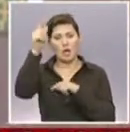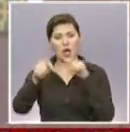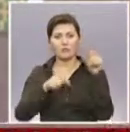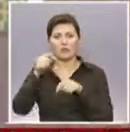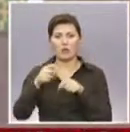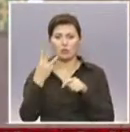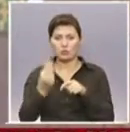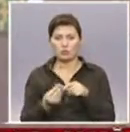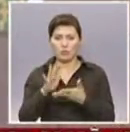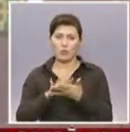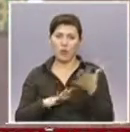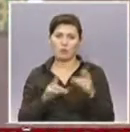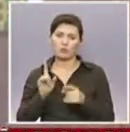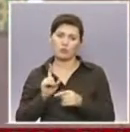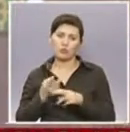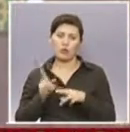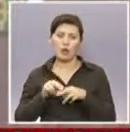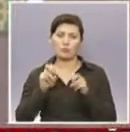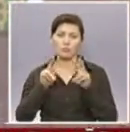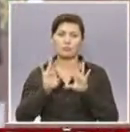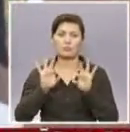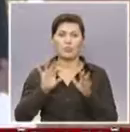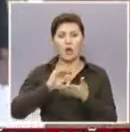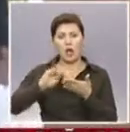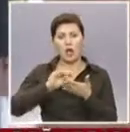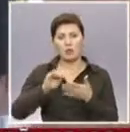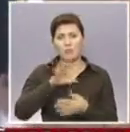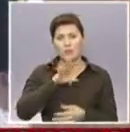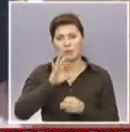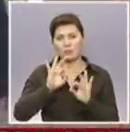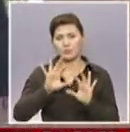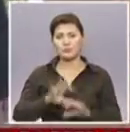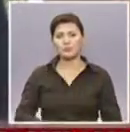конференция 3 күнге жалғасады деп күтілуде. Үмбет Әлмеймеш, Рашид Яқупов, Алматы телеарнасы.